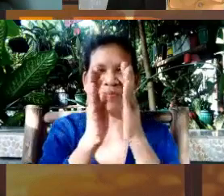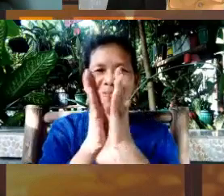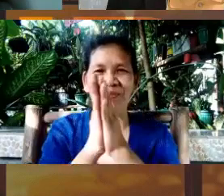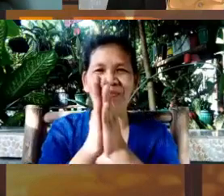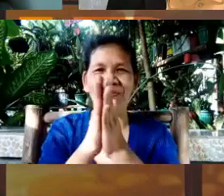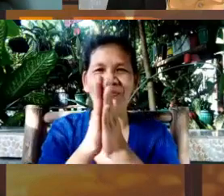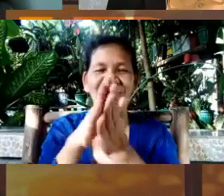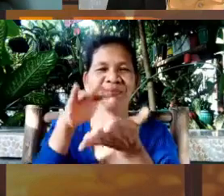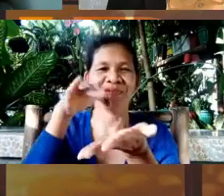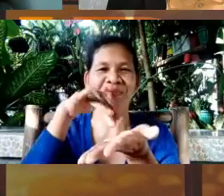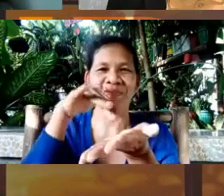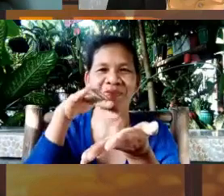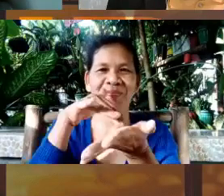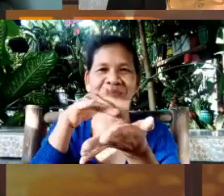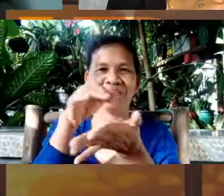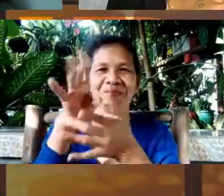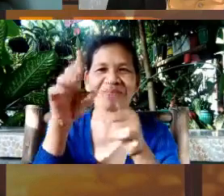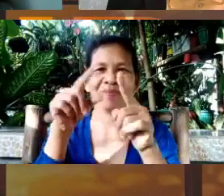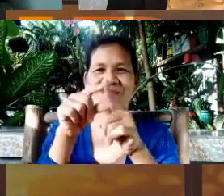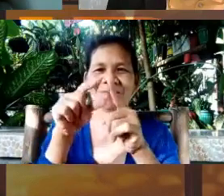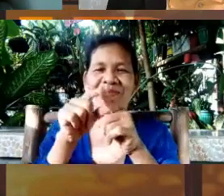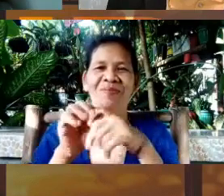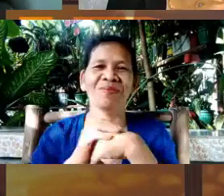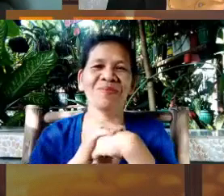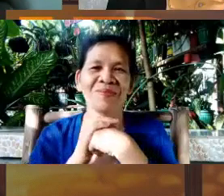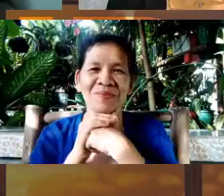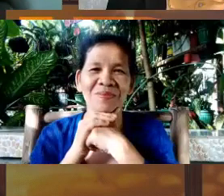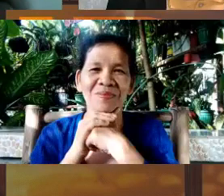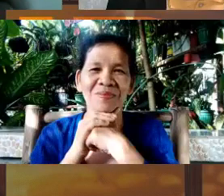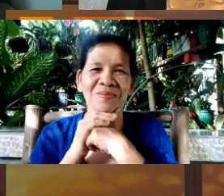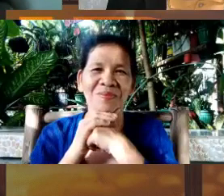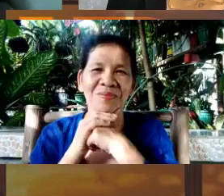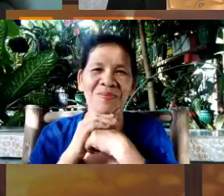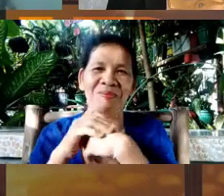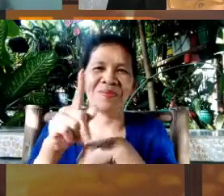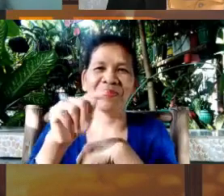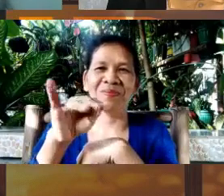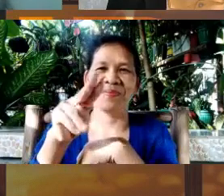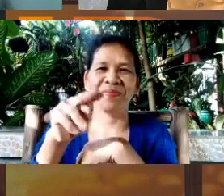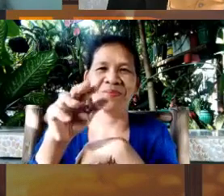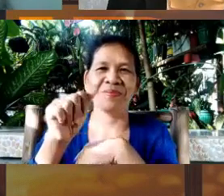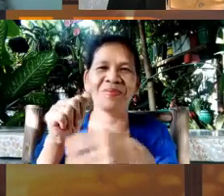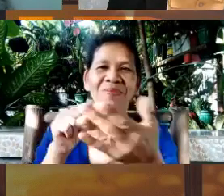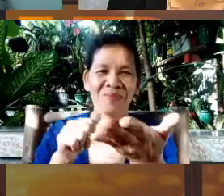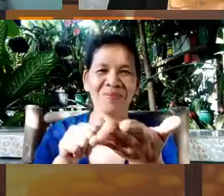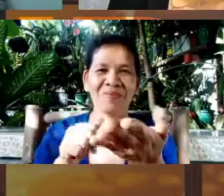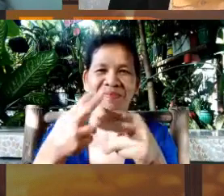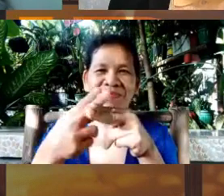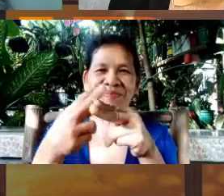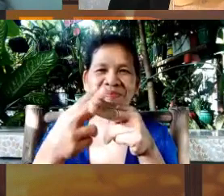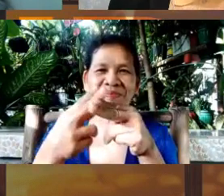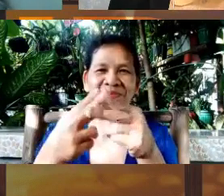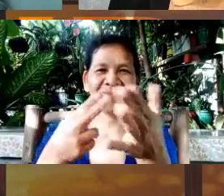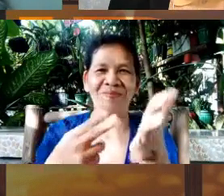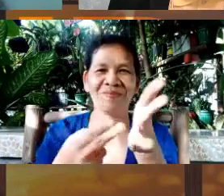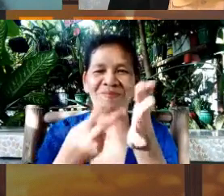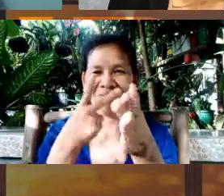pag-aaral ng salita ng Diyos. Ano po? Yan. Good morning and salamat, Ma'am